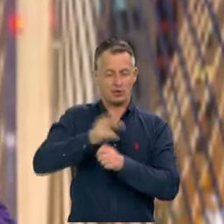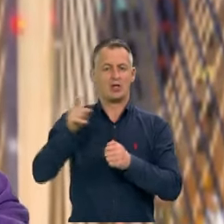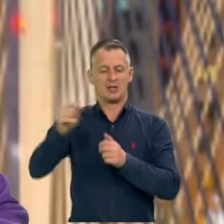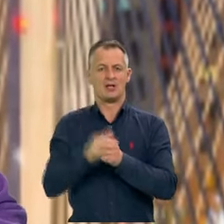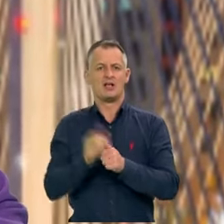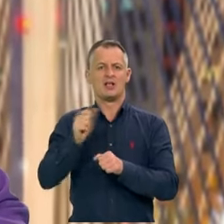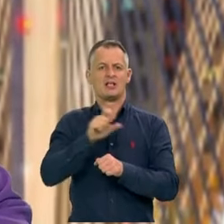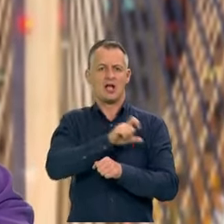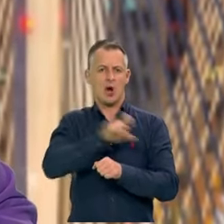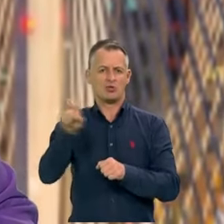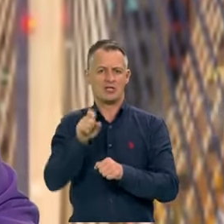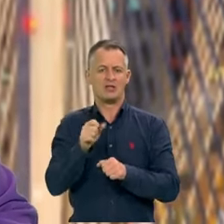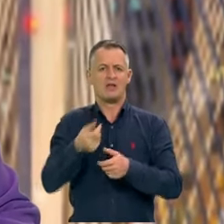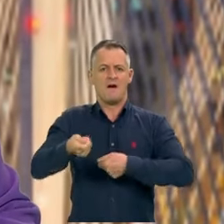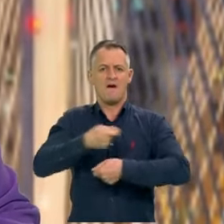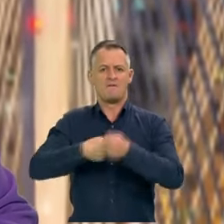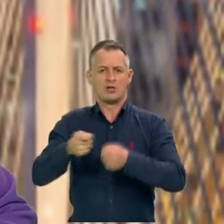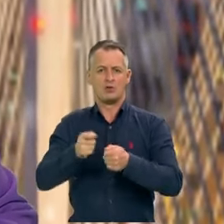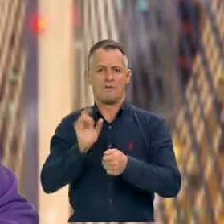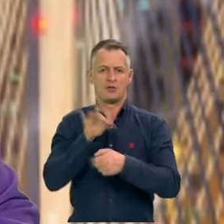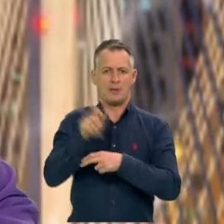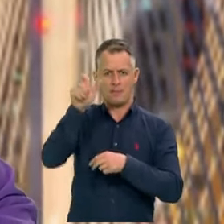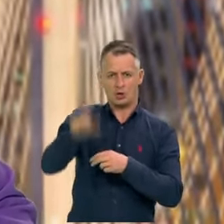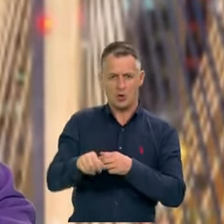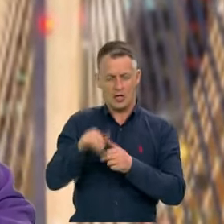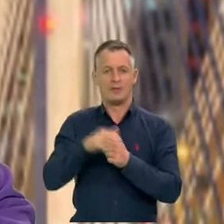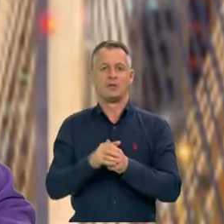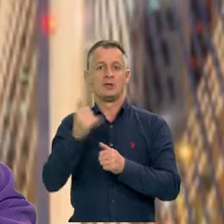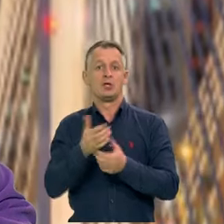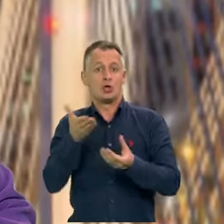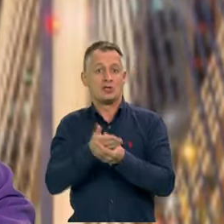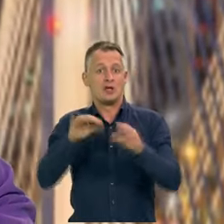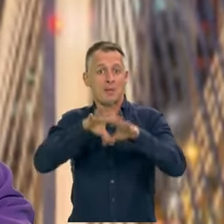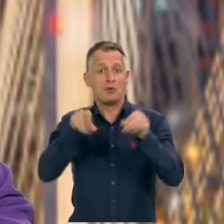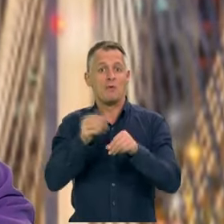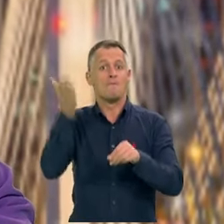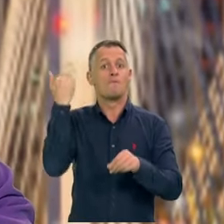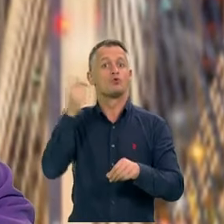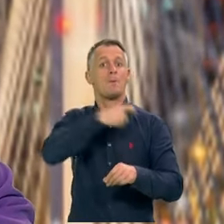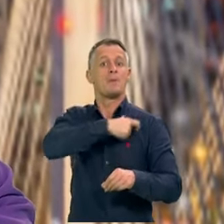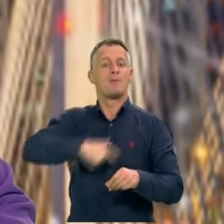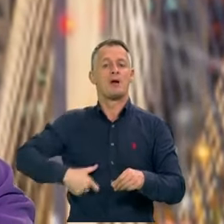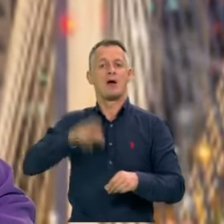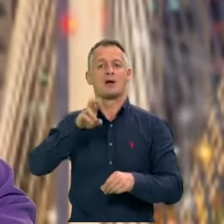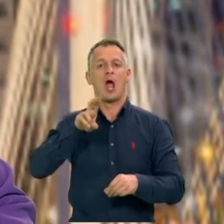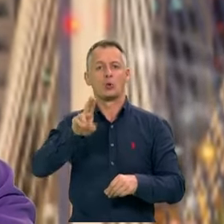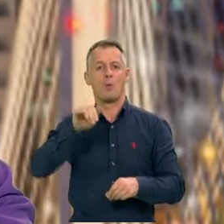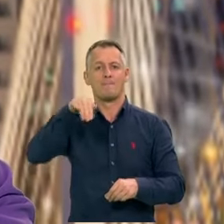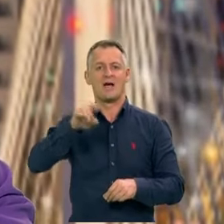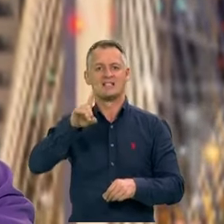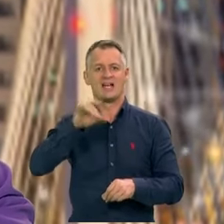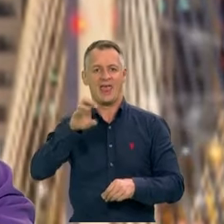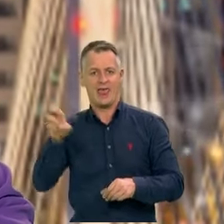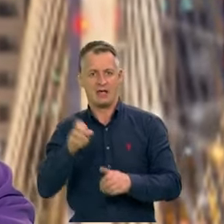persoane și alte infracțiuni grave în dosar Este prezent și fostul primar al Constanței Radu Mazăre care are calitatea de martor două percheziții